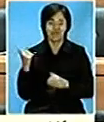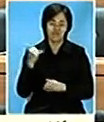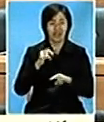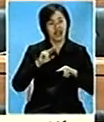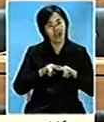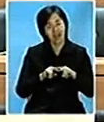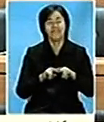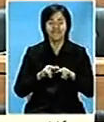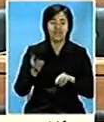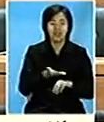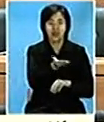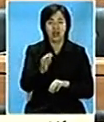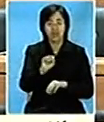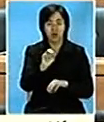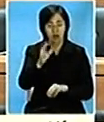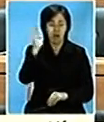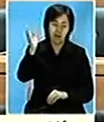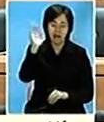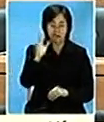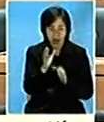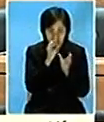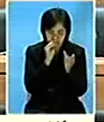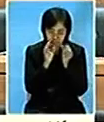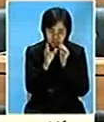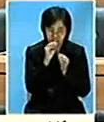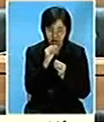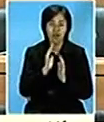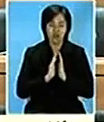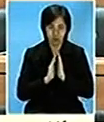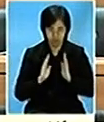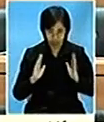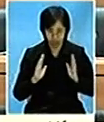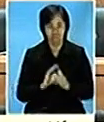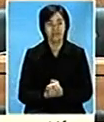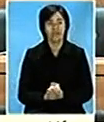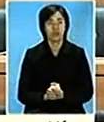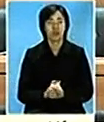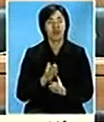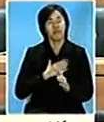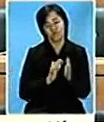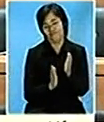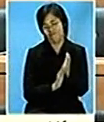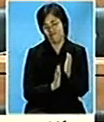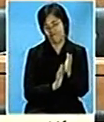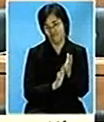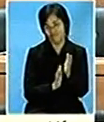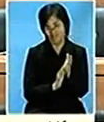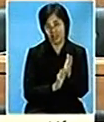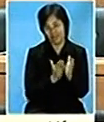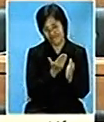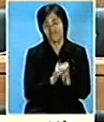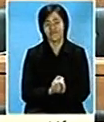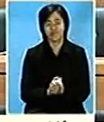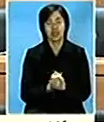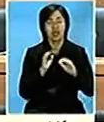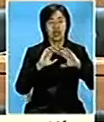สมาชิกผู้อภิปรายทุกท่านนะครับผมขอกล่าวชื่นชมท่านก่อนในรัฐบา